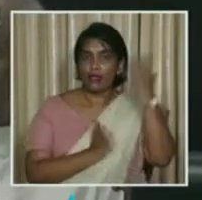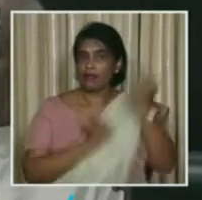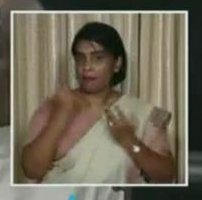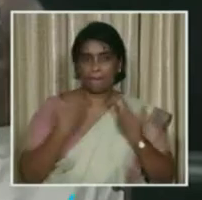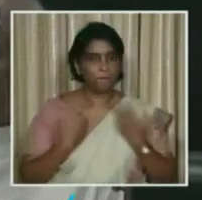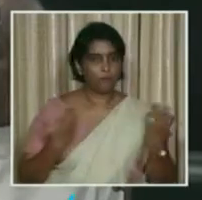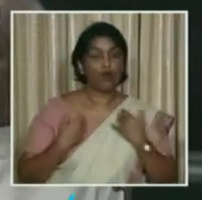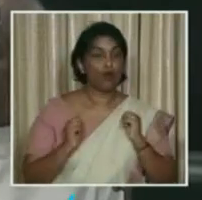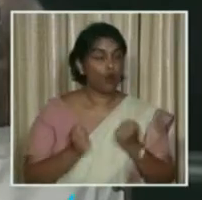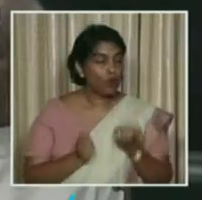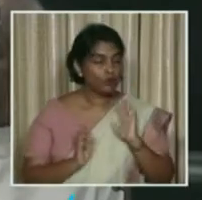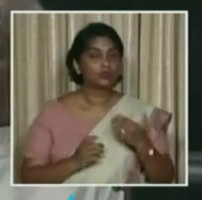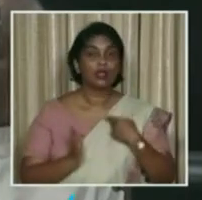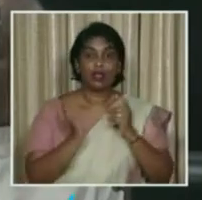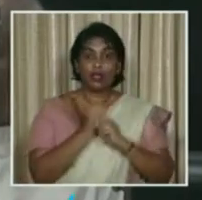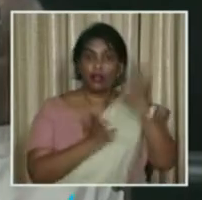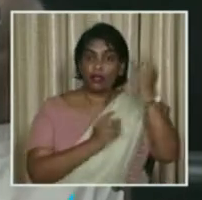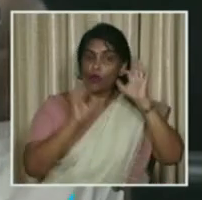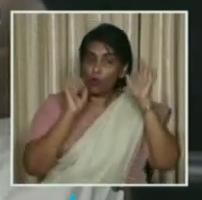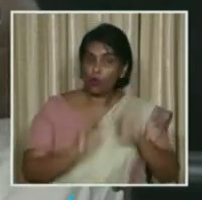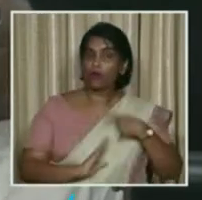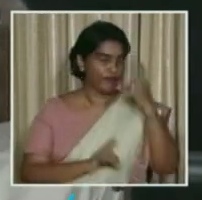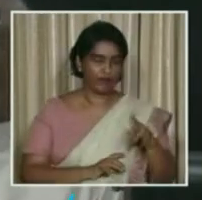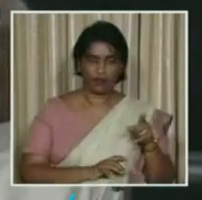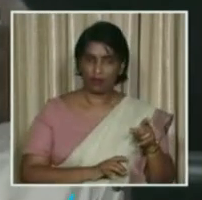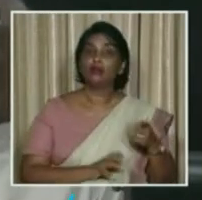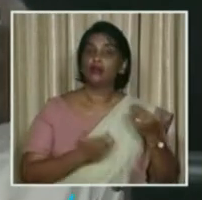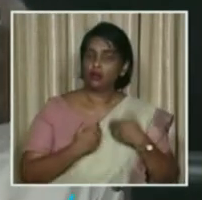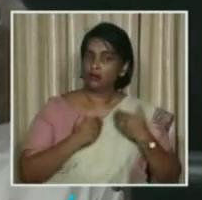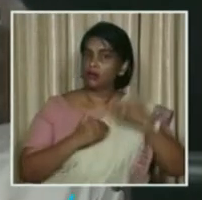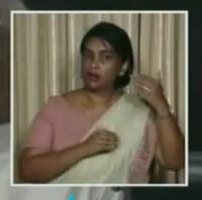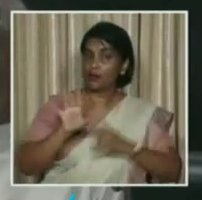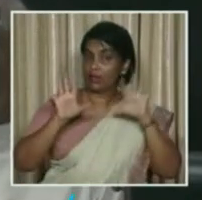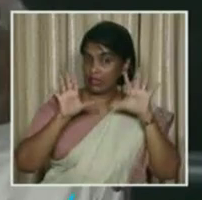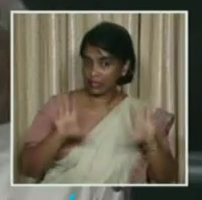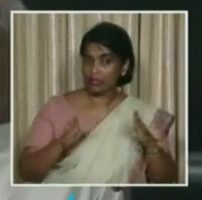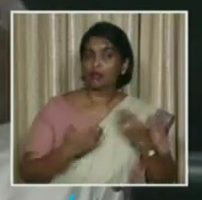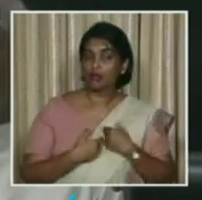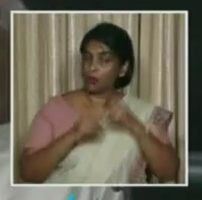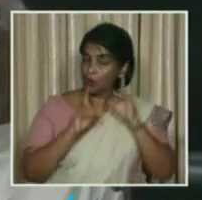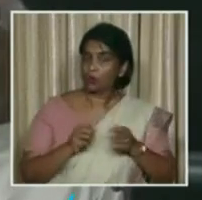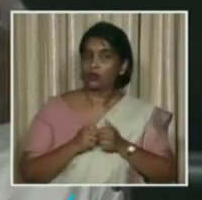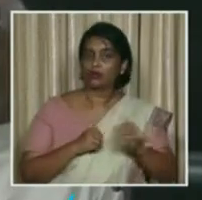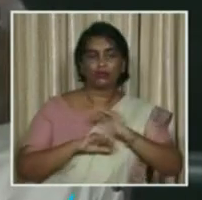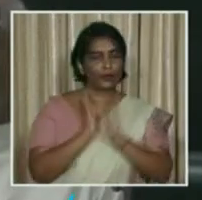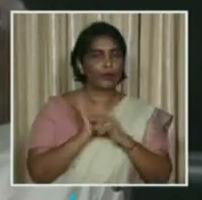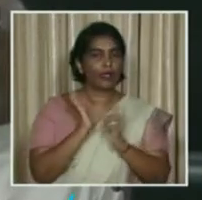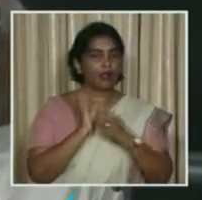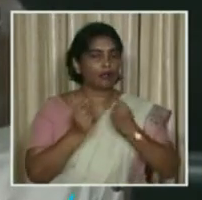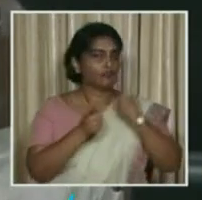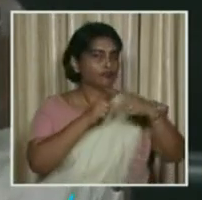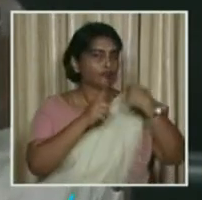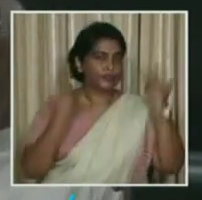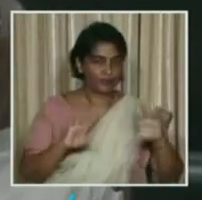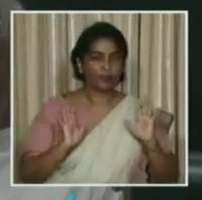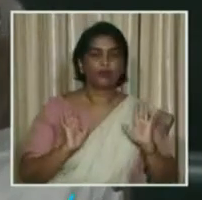නිසයි. අප උත්සාහ ගත යුත්තේ ණය නොගන්නා ජාතියක් බවට පත්වීමයි. අප ඉදිරි අවුරුදු 10 තුළ අප මෙතෙක්ගෙන ඇති සියලු ණය ගෙවා අවසන්